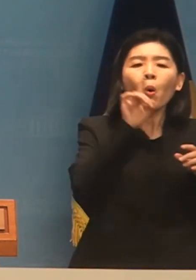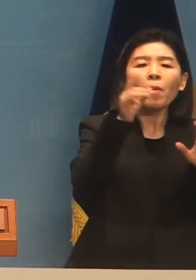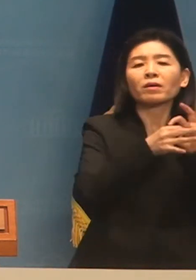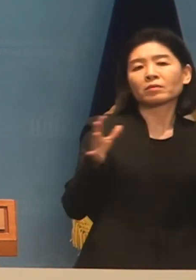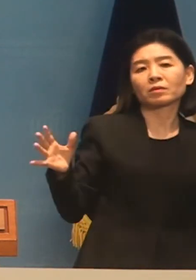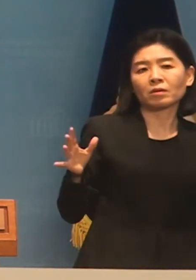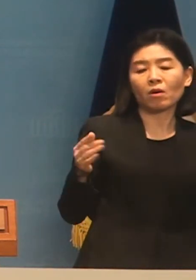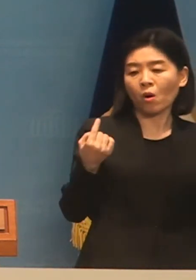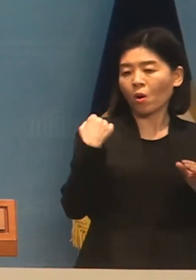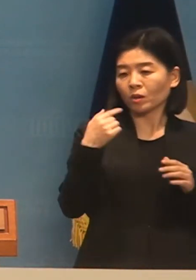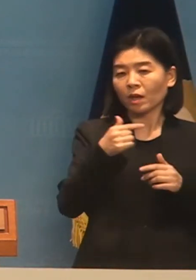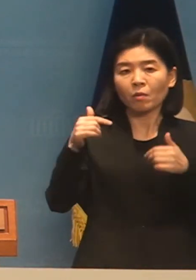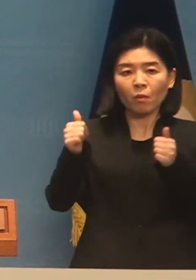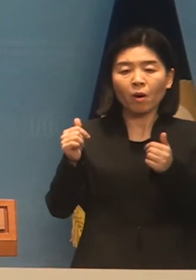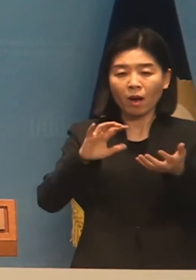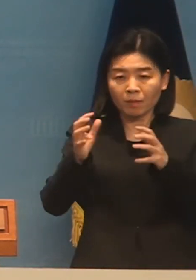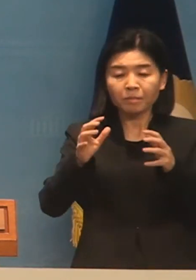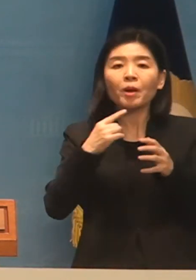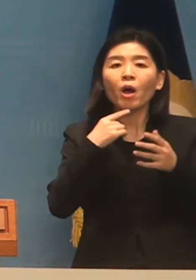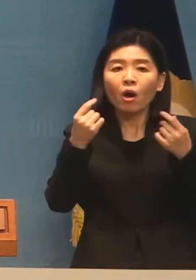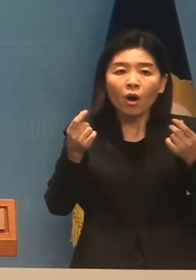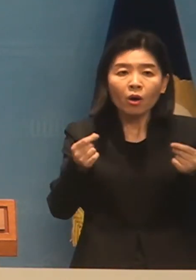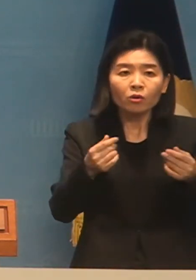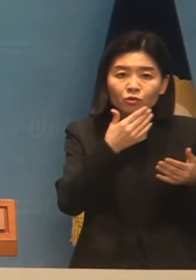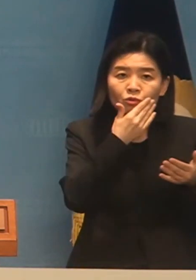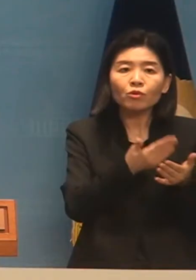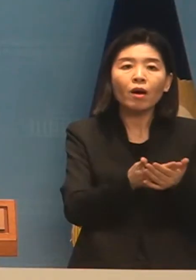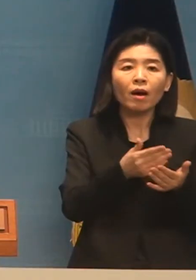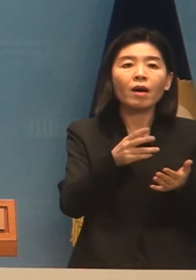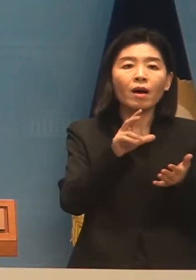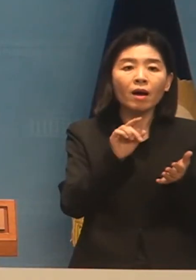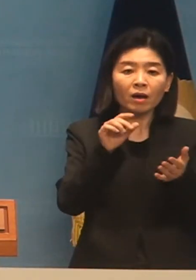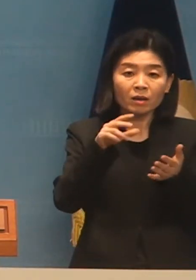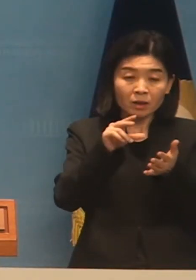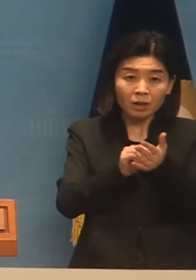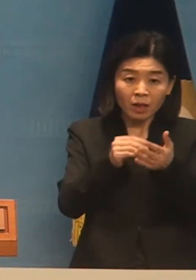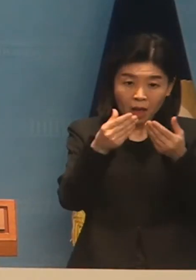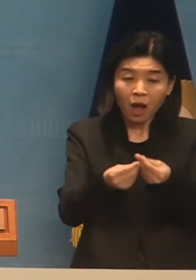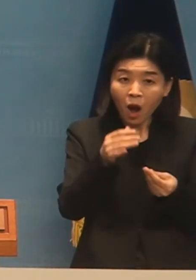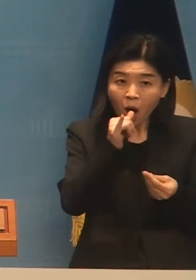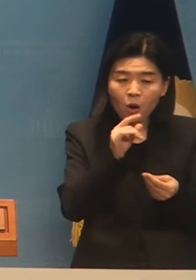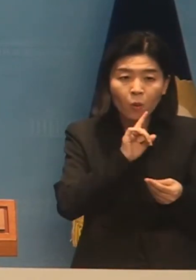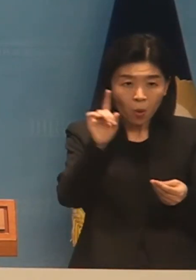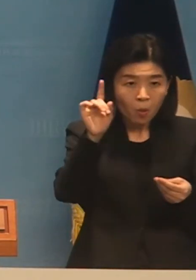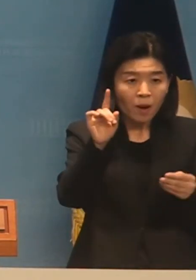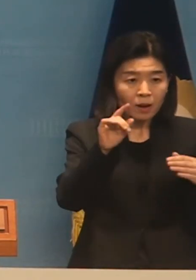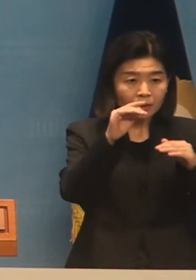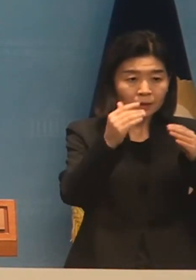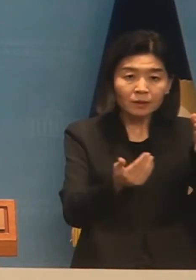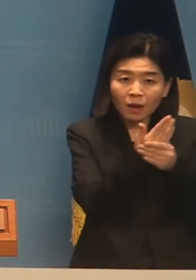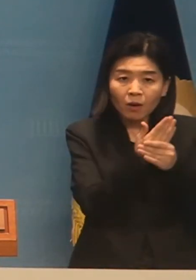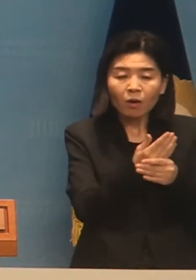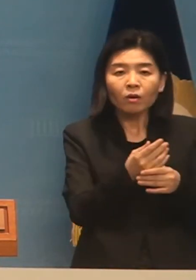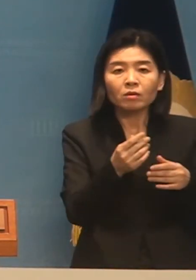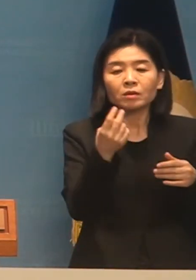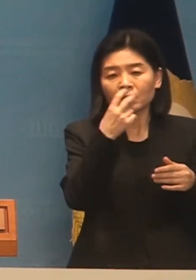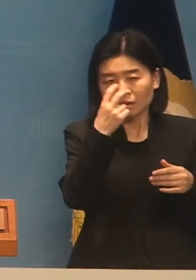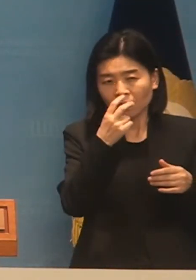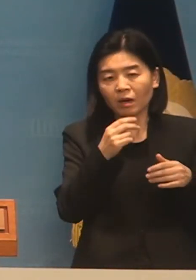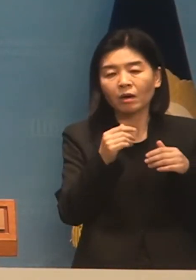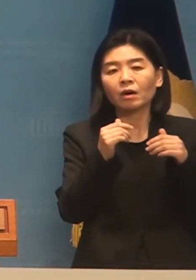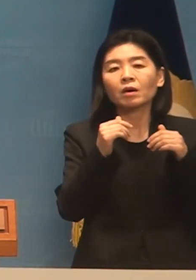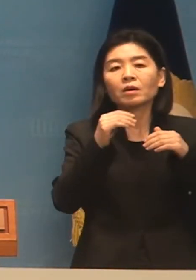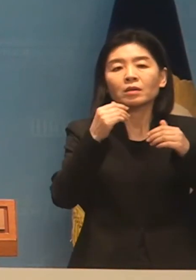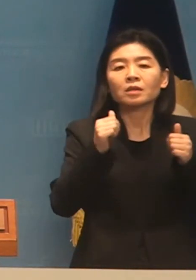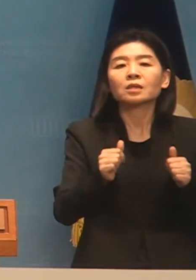판결과 같이 중대한 판례 변경이 있을 경우 고발 사건을 수사하고 기소하는 검찰은 법원의 판단